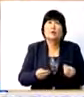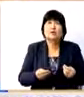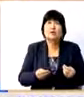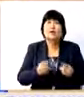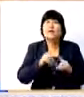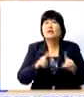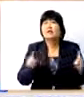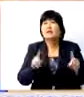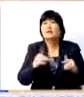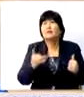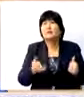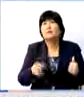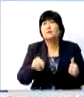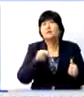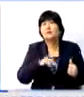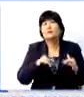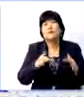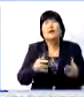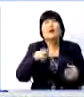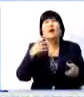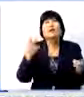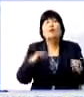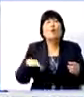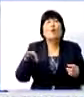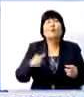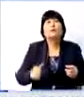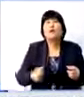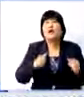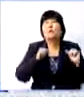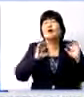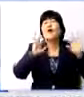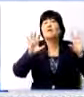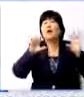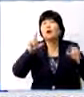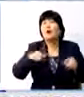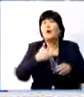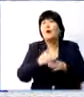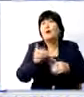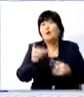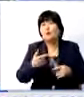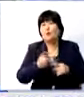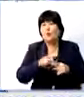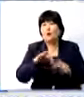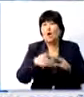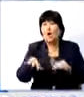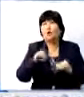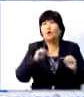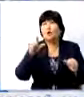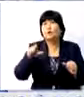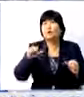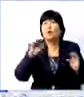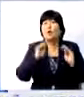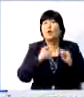Ерекшеліктері доппен жұмыс істейсің бетшіпе. Айта кету керек, облыс намысын қорғап жүрген волейболшылардың басым бөлігі осы аудан спортшыларынан